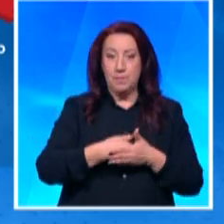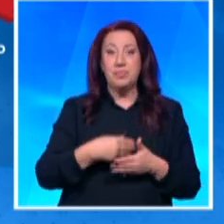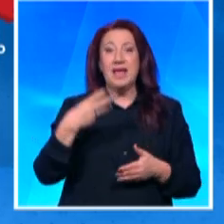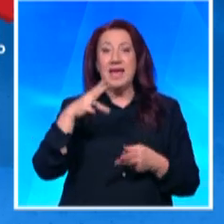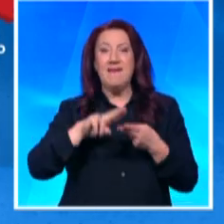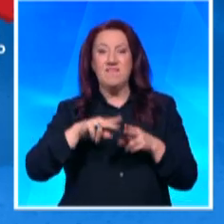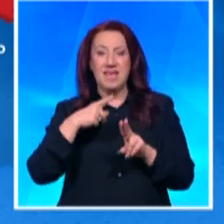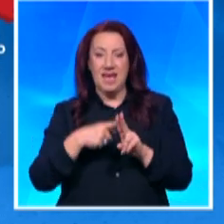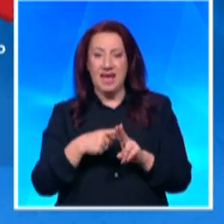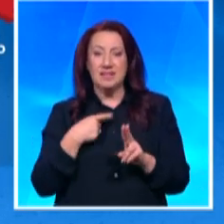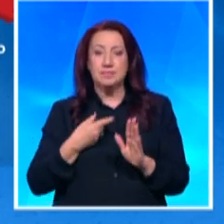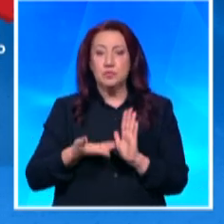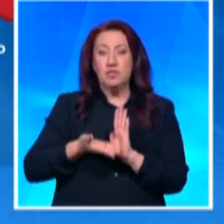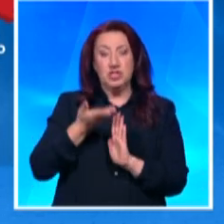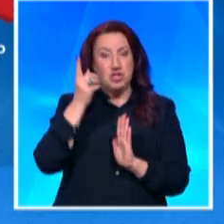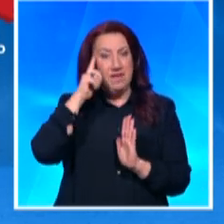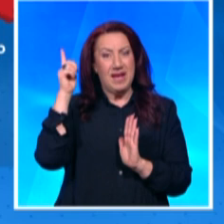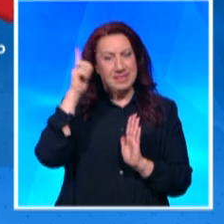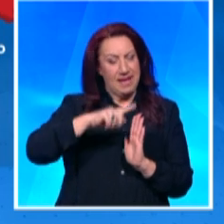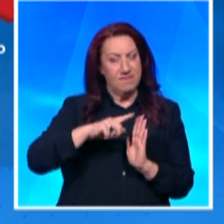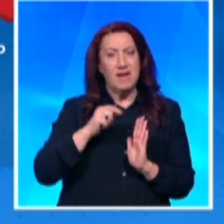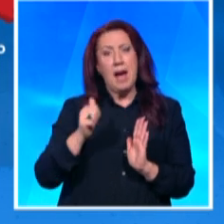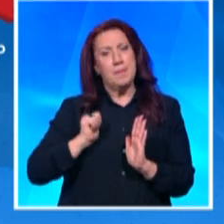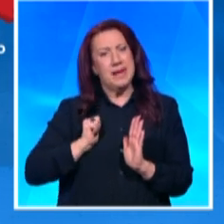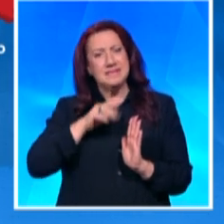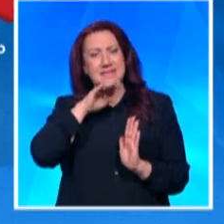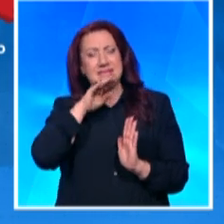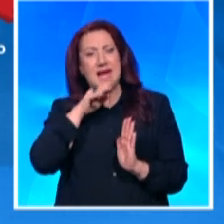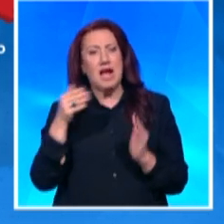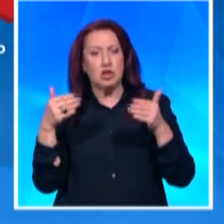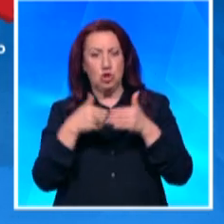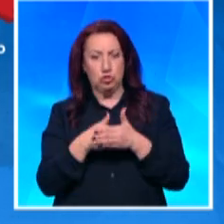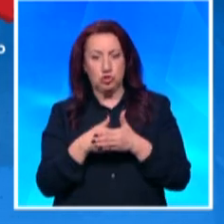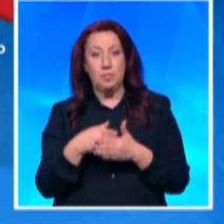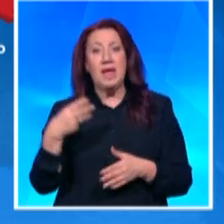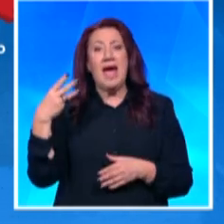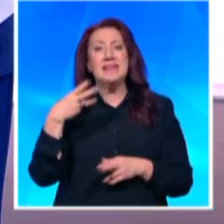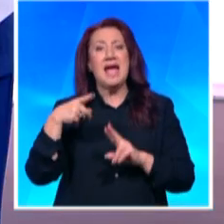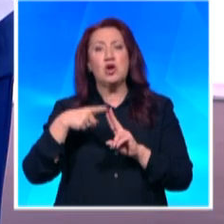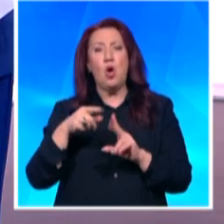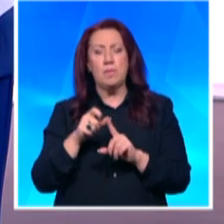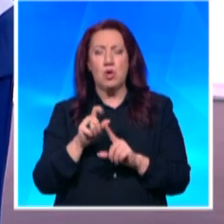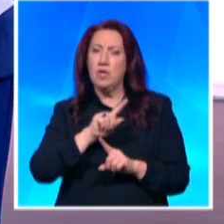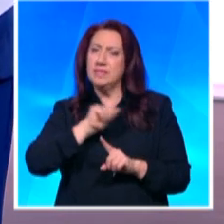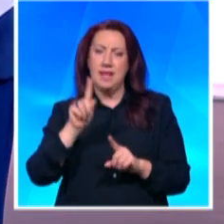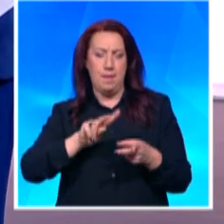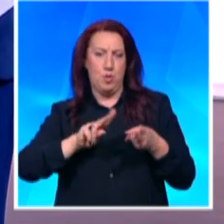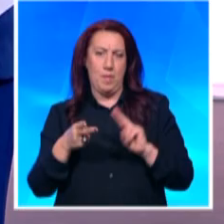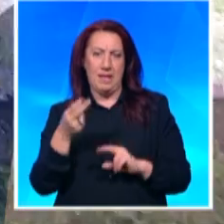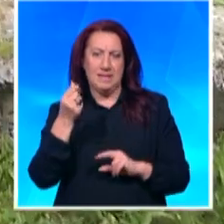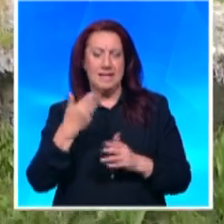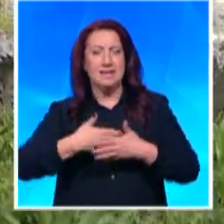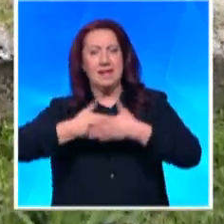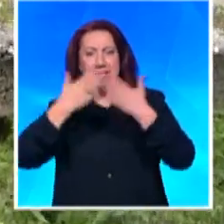дневната тарифа и запазва цената на нощната. От Енергопро не са поискали промени в тарифите.